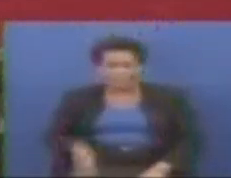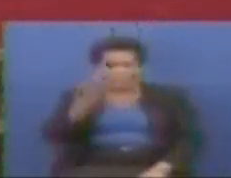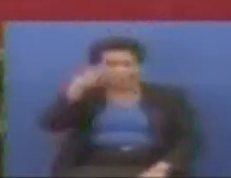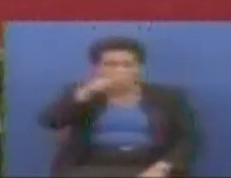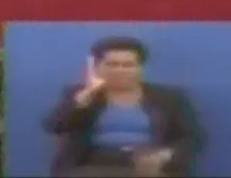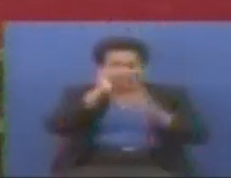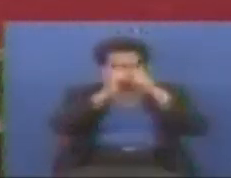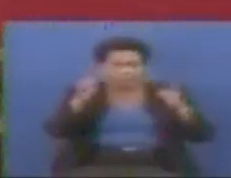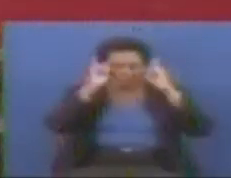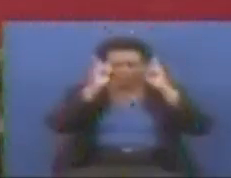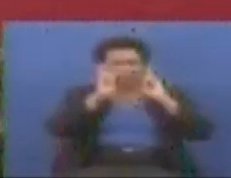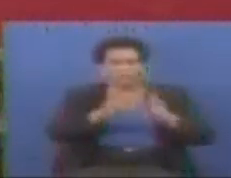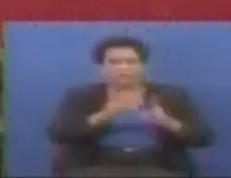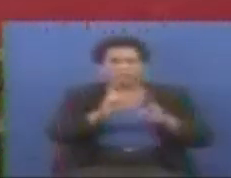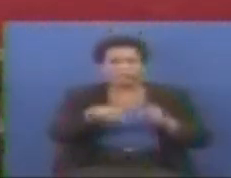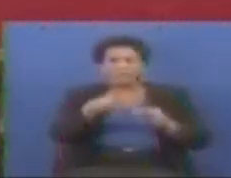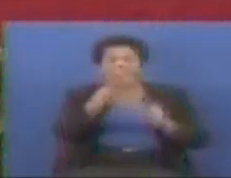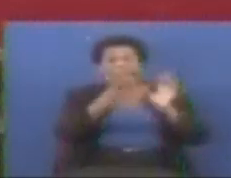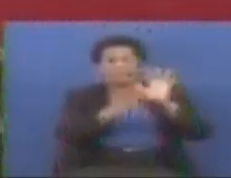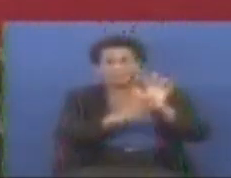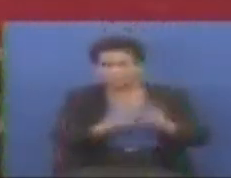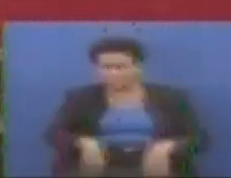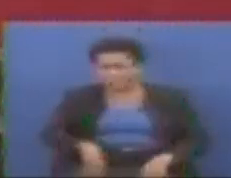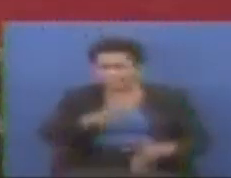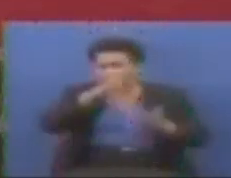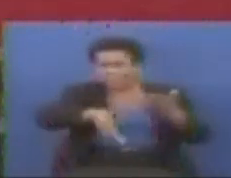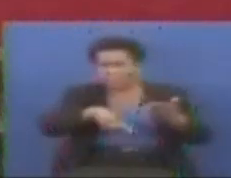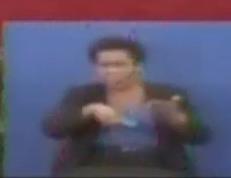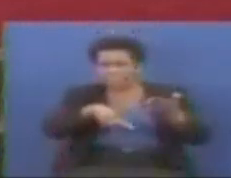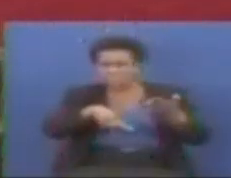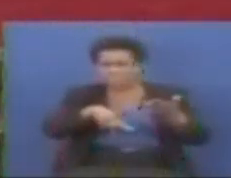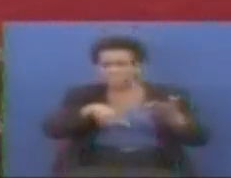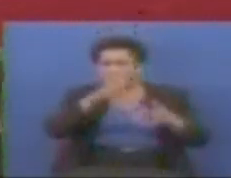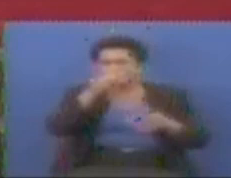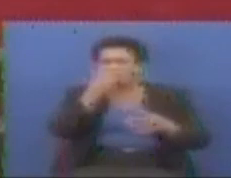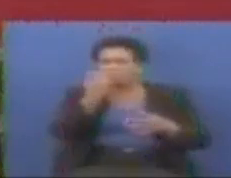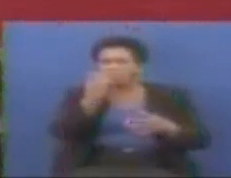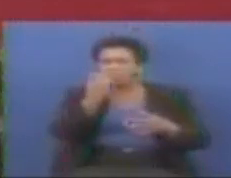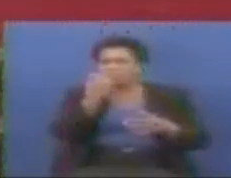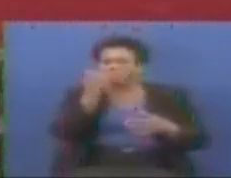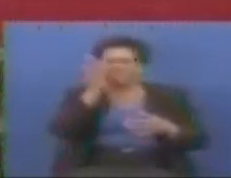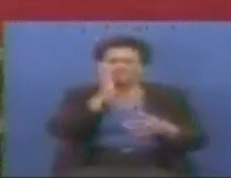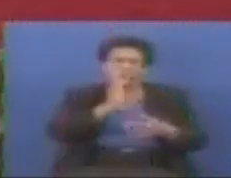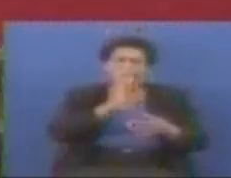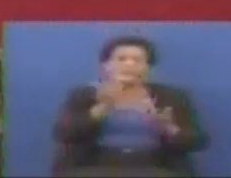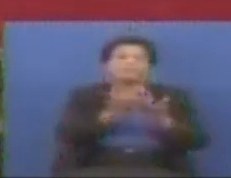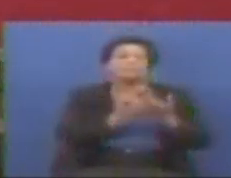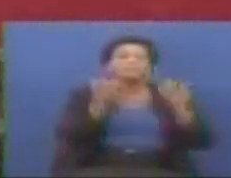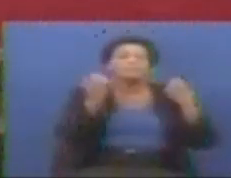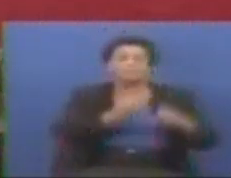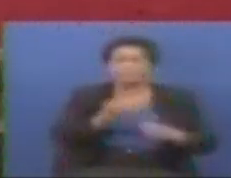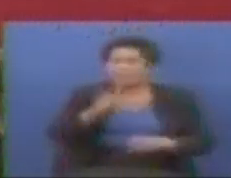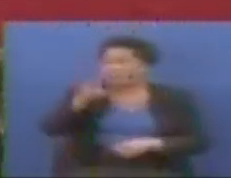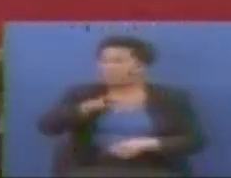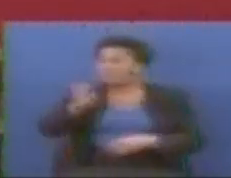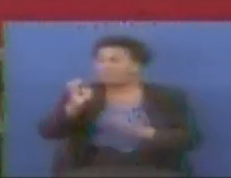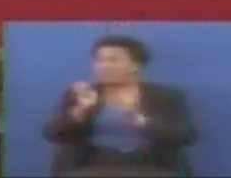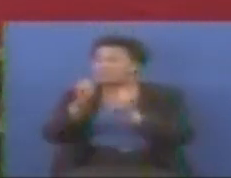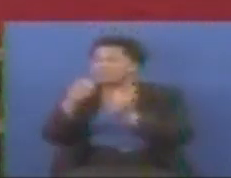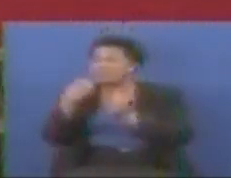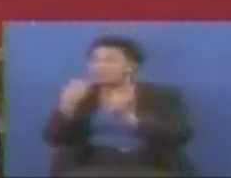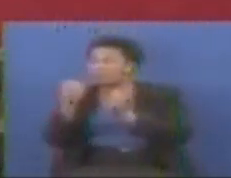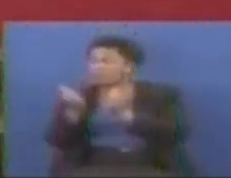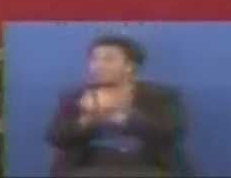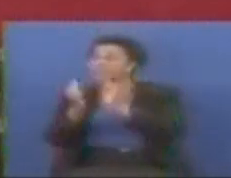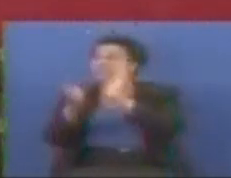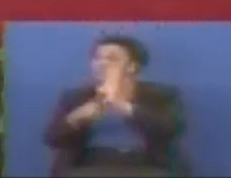je, serikali haioni iko haja ya kuangalia upya uwezekano wa kurudisha chuo hicho cha walimu Urambo? Swali hilo linatolewa majibu na